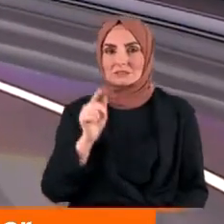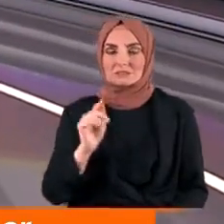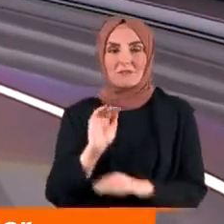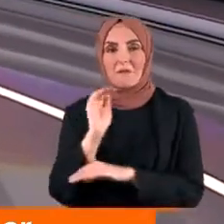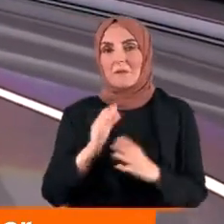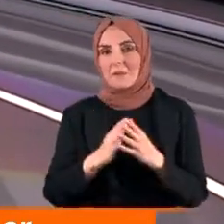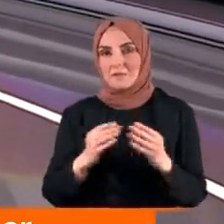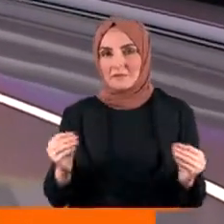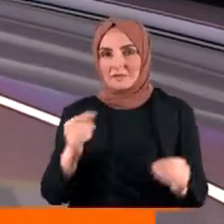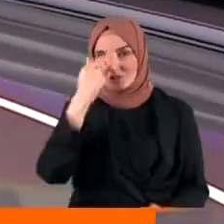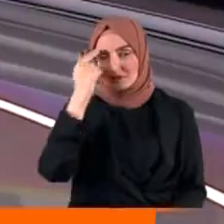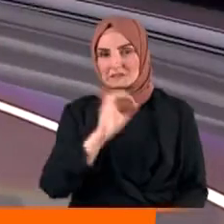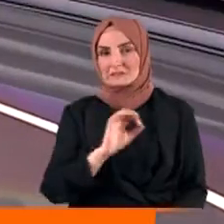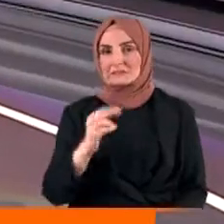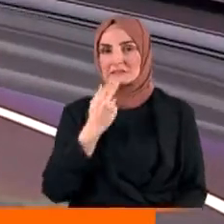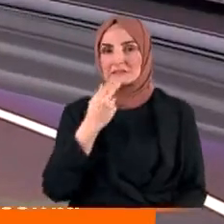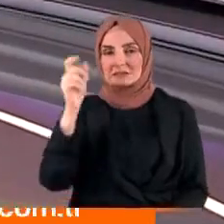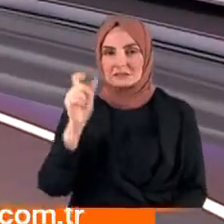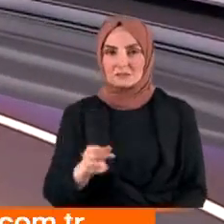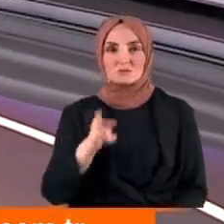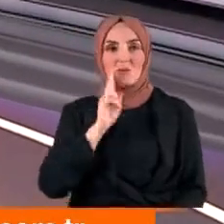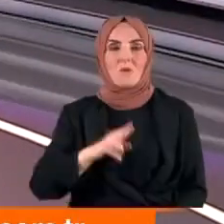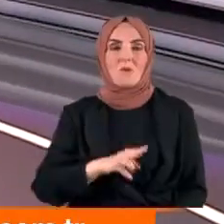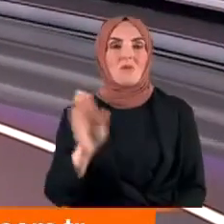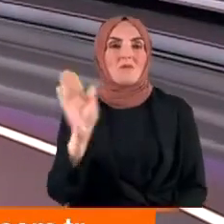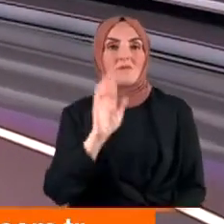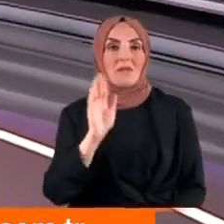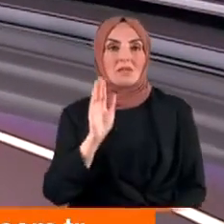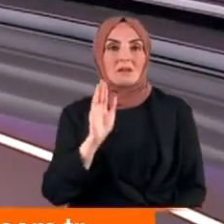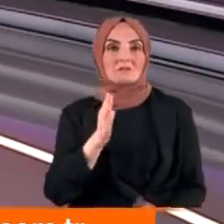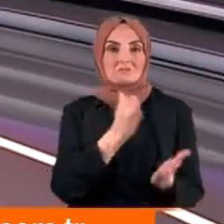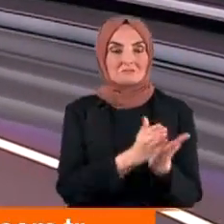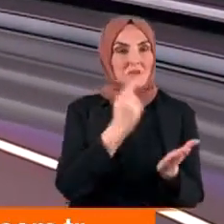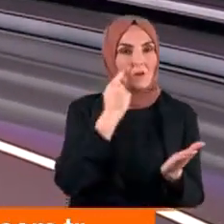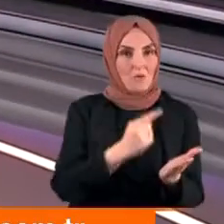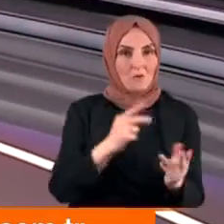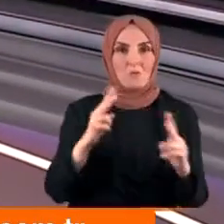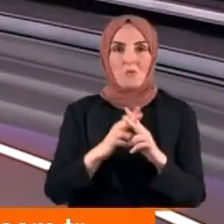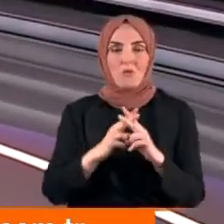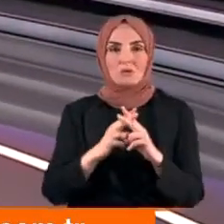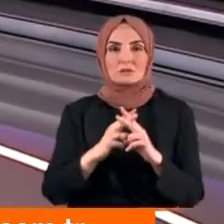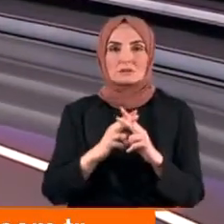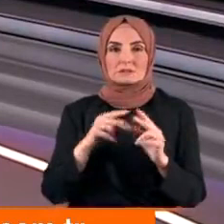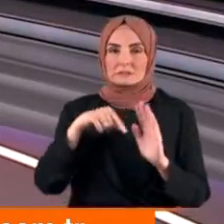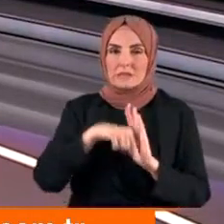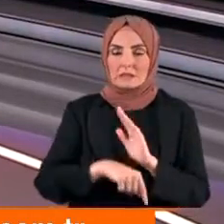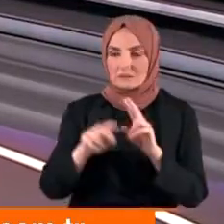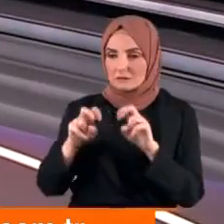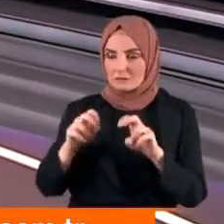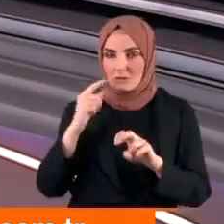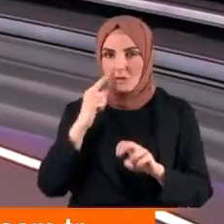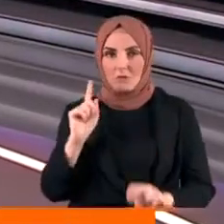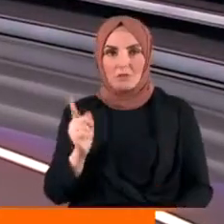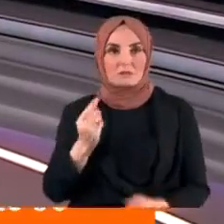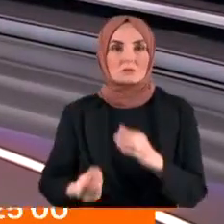kaybetti. Talihsiz kız son yolculuğuna uğurlanırken polis olayı derinlemesine incelediğinde bambaşka bulgulara ulaştı.